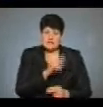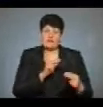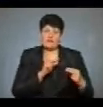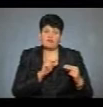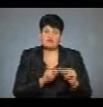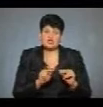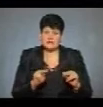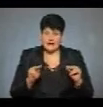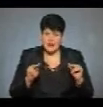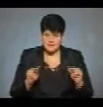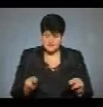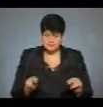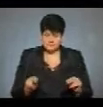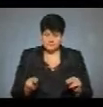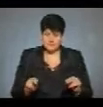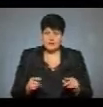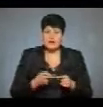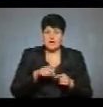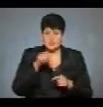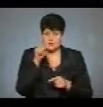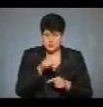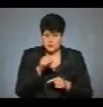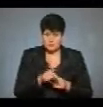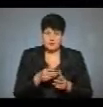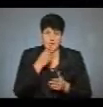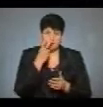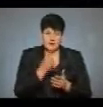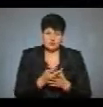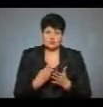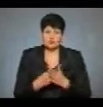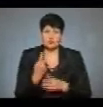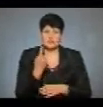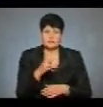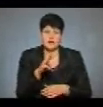вчителям, освітянам. На цю позицію передбачено в бюджеті